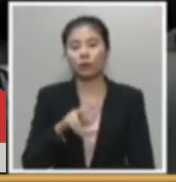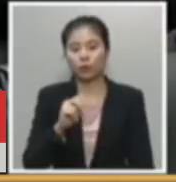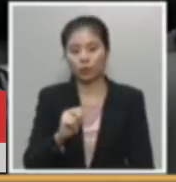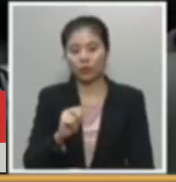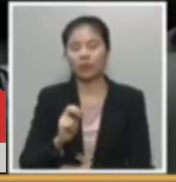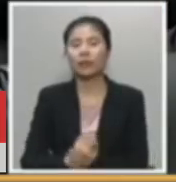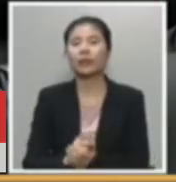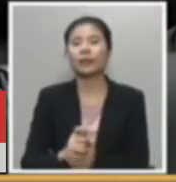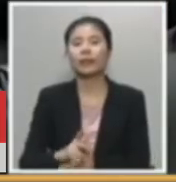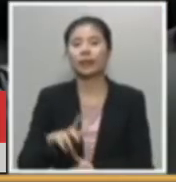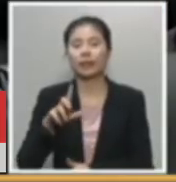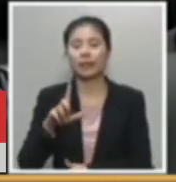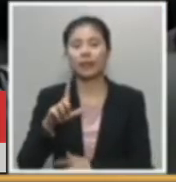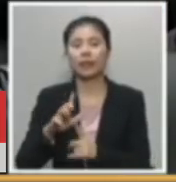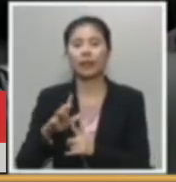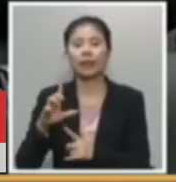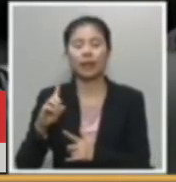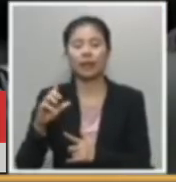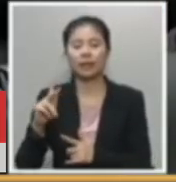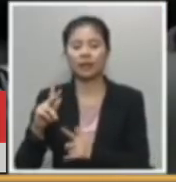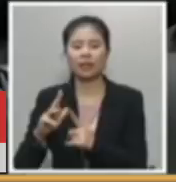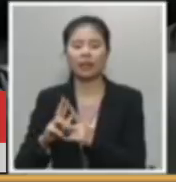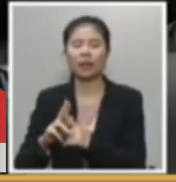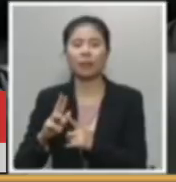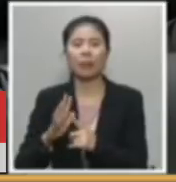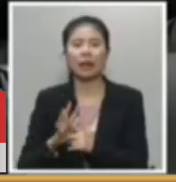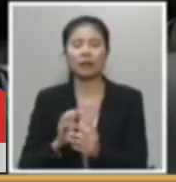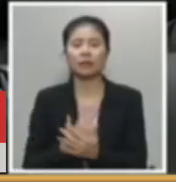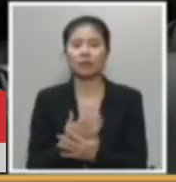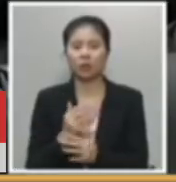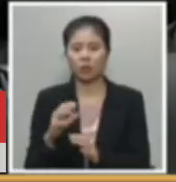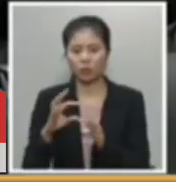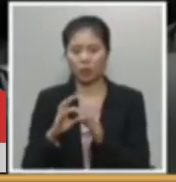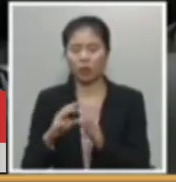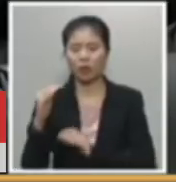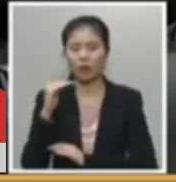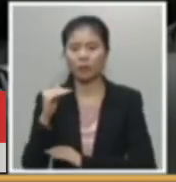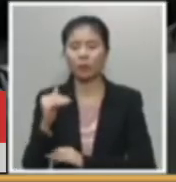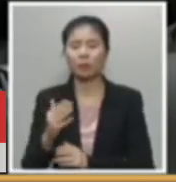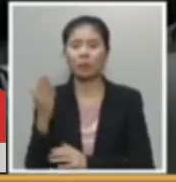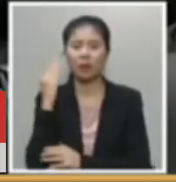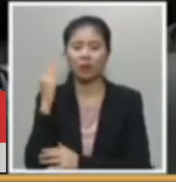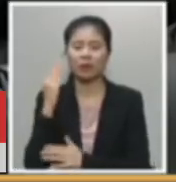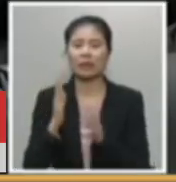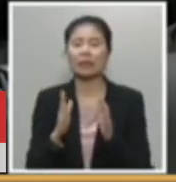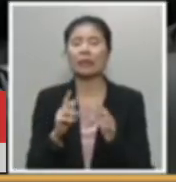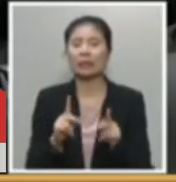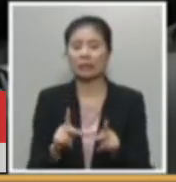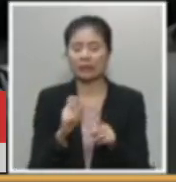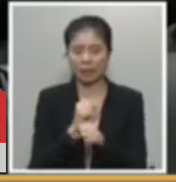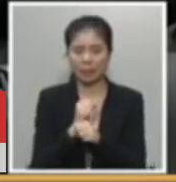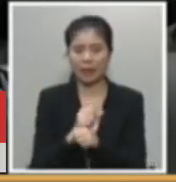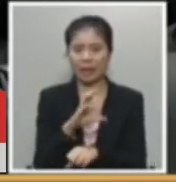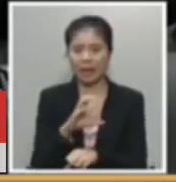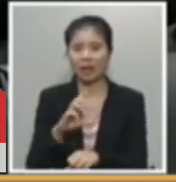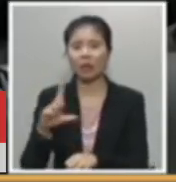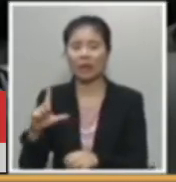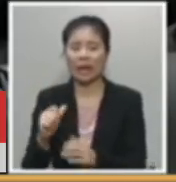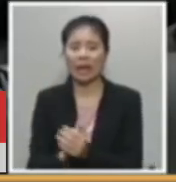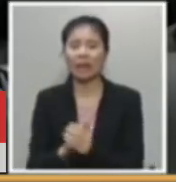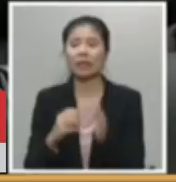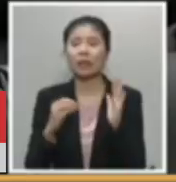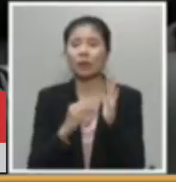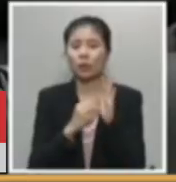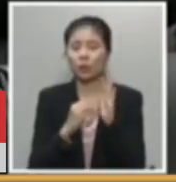ครับไปล็อกว่าผลงานต้องมี500ล้านและต้องอยู่เป็นผลงานที่ขึ้นอยู่กับกรุงเทพมหานครย้อนหลังไป